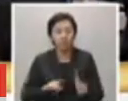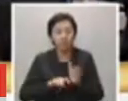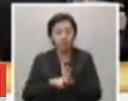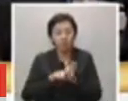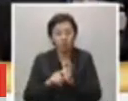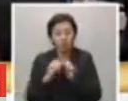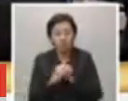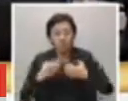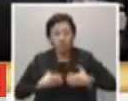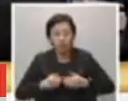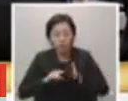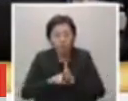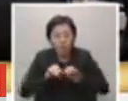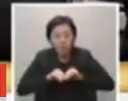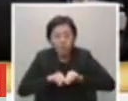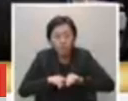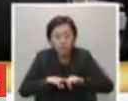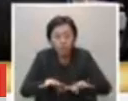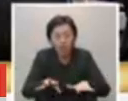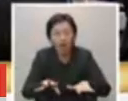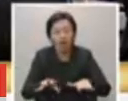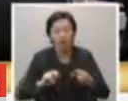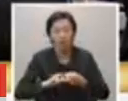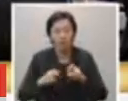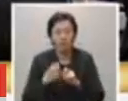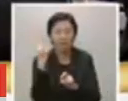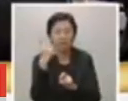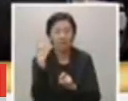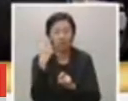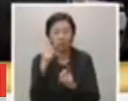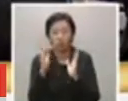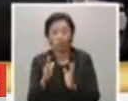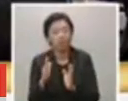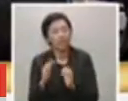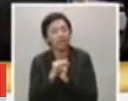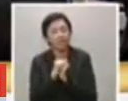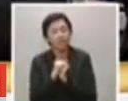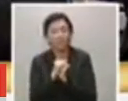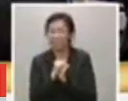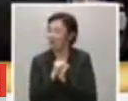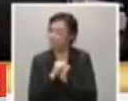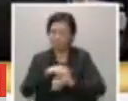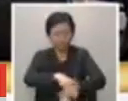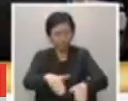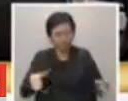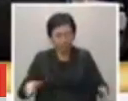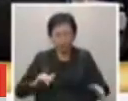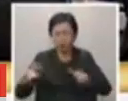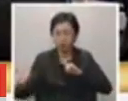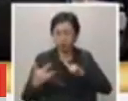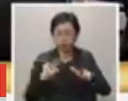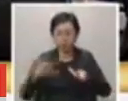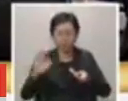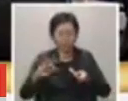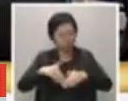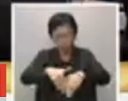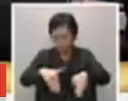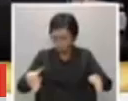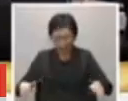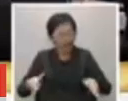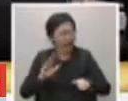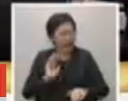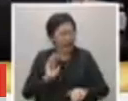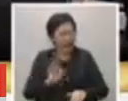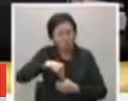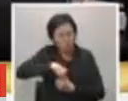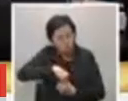าดแน่นอนครับกระทบภาคการท่องเที่ยวอย่างรุนแรงเพราะว่าจีนเขาเริ่มจะต้องปิดประเทศประเทศเขาเกิดปัญหาสูงมากถ้านัก